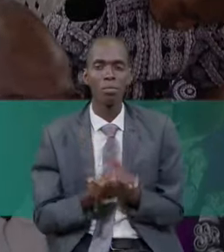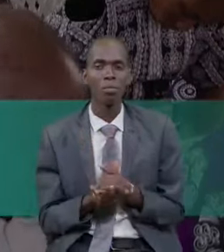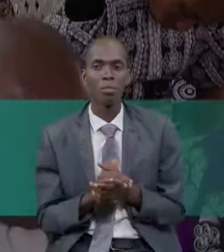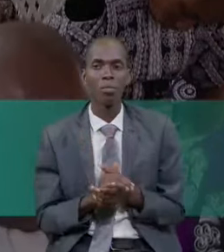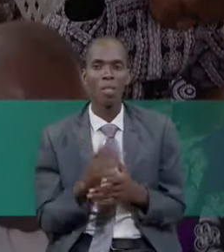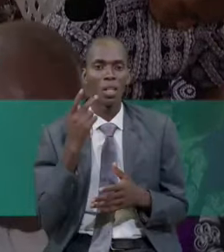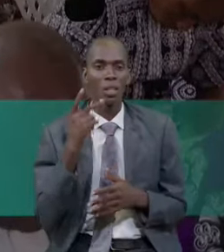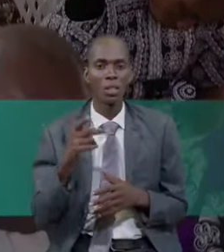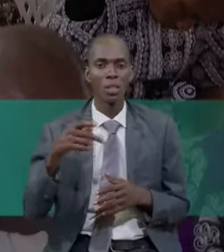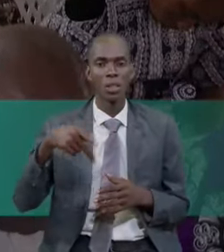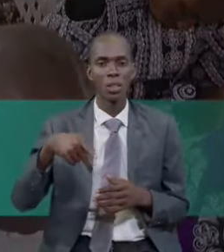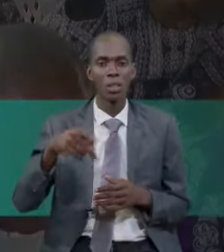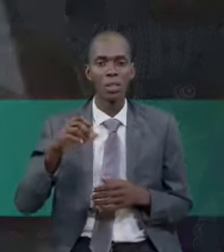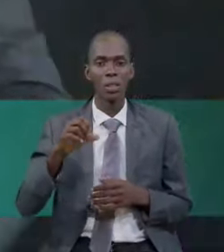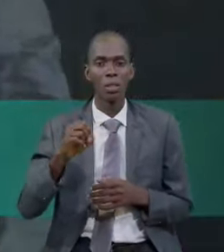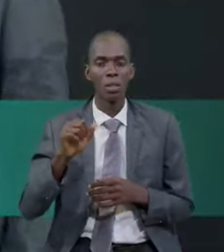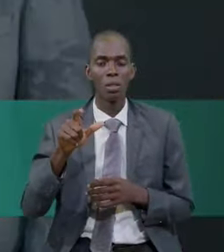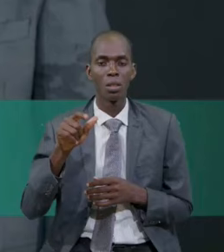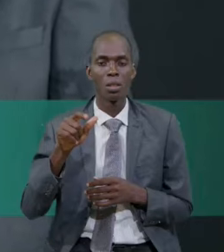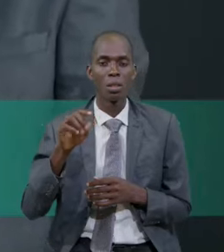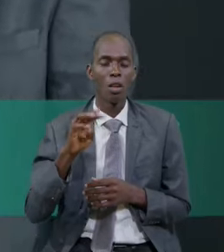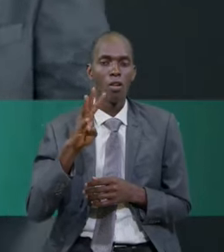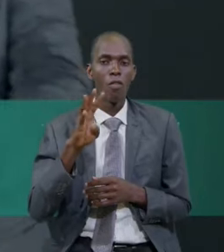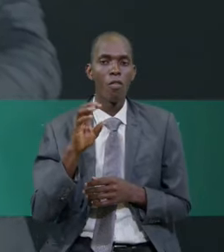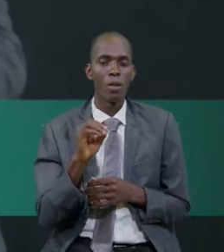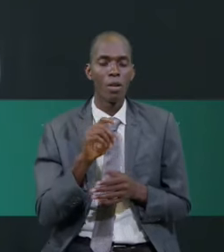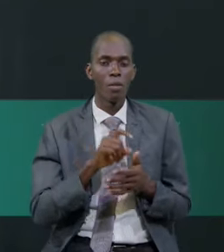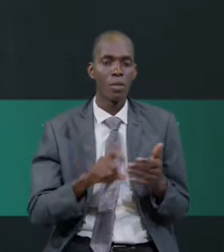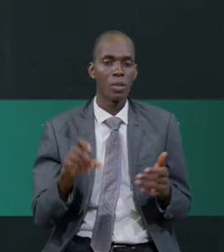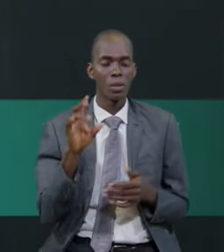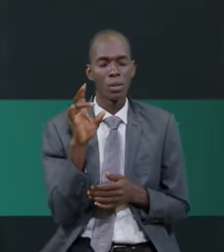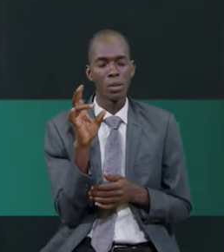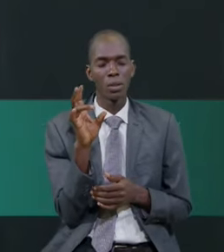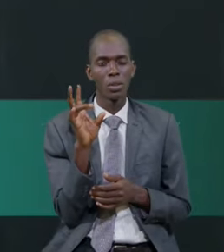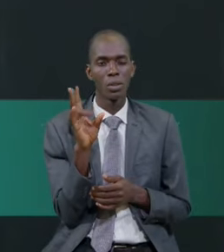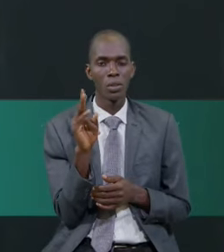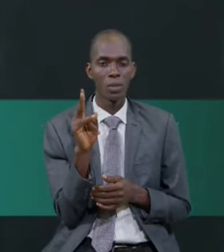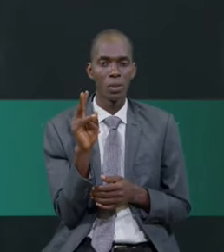Psaume 40, verset 17. Psaume 40.